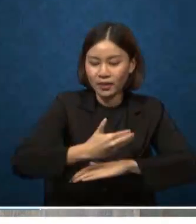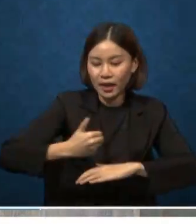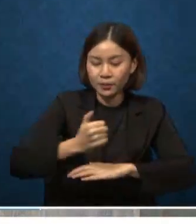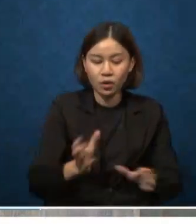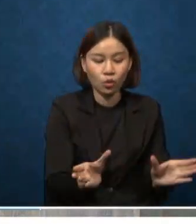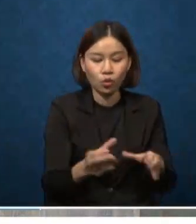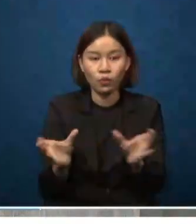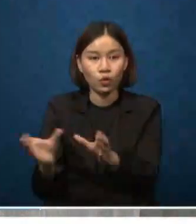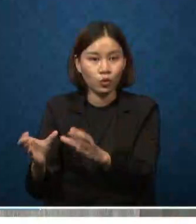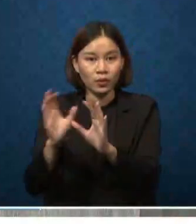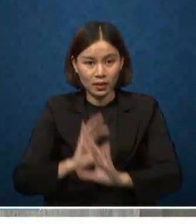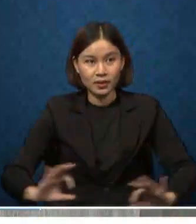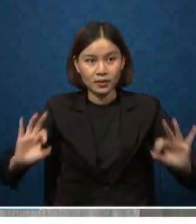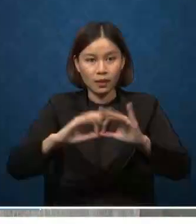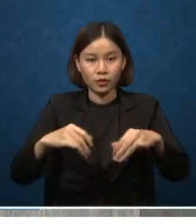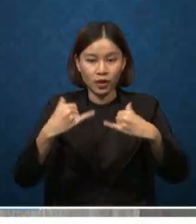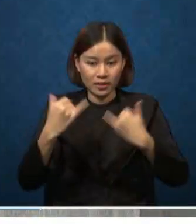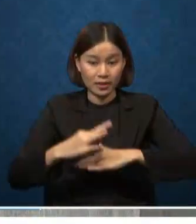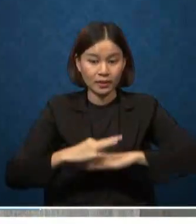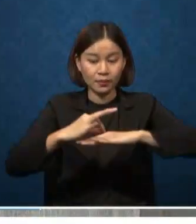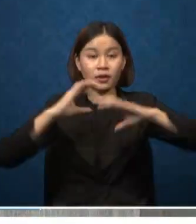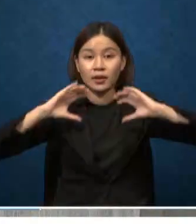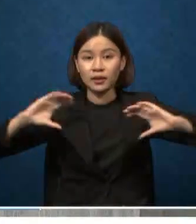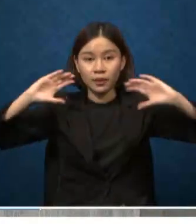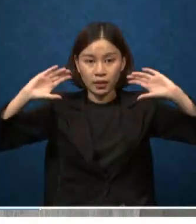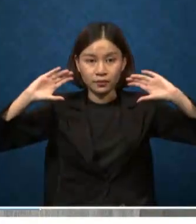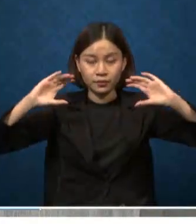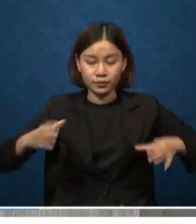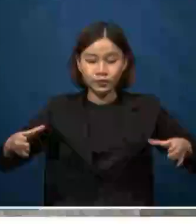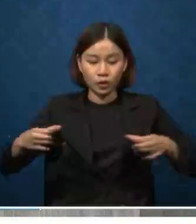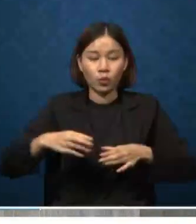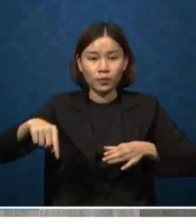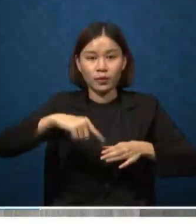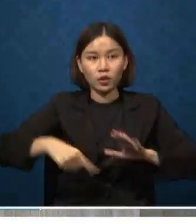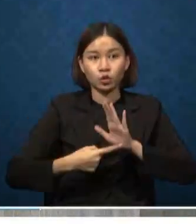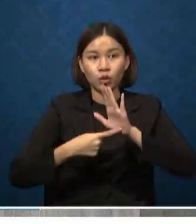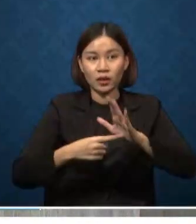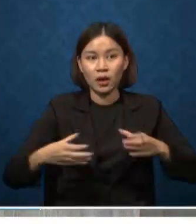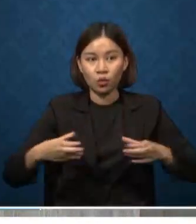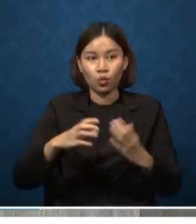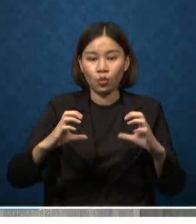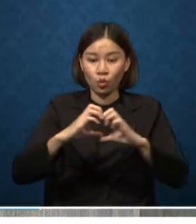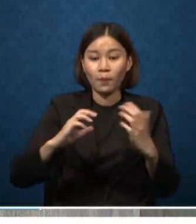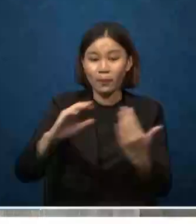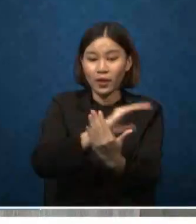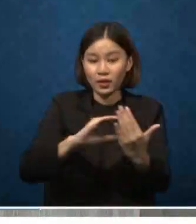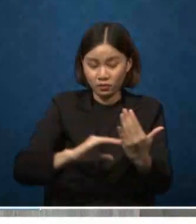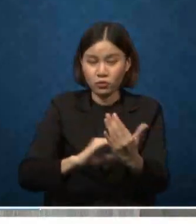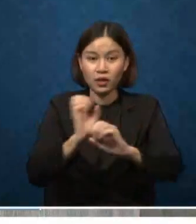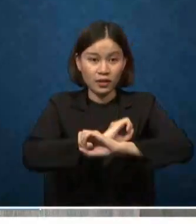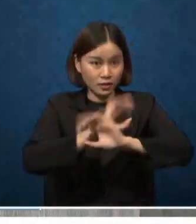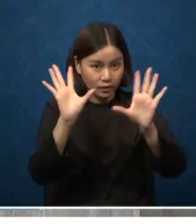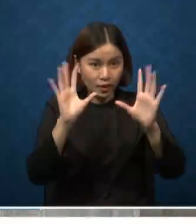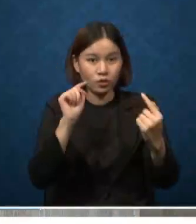ครับเฉพาะอย่างยิ่งที่มาเป็นรัฐบาลในเวลานี้ยกตัวอย่างภูมิใจไทยเขาชัดเจนนะครับเรื่อง Soft Power